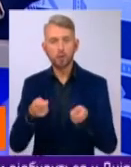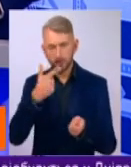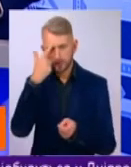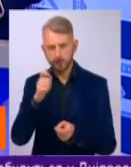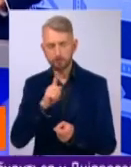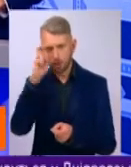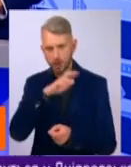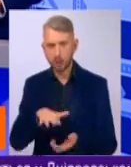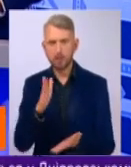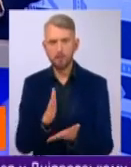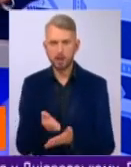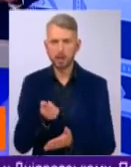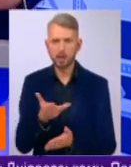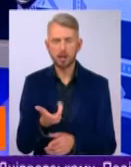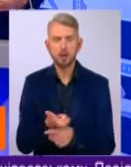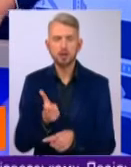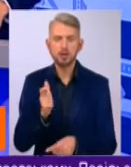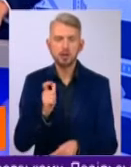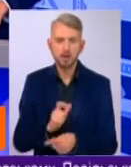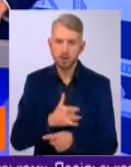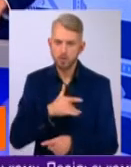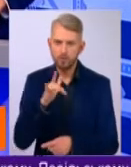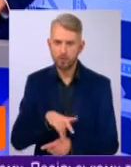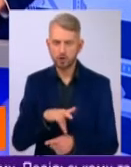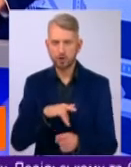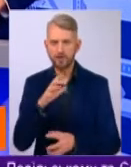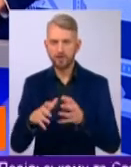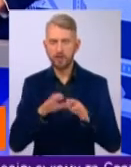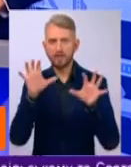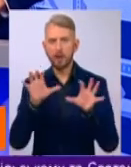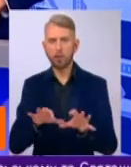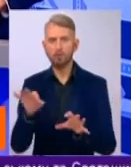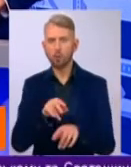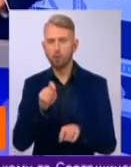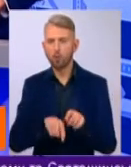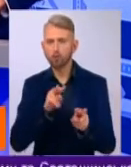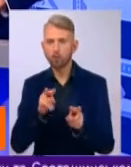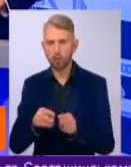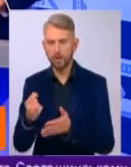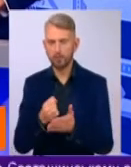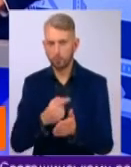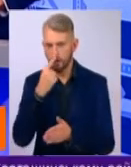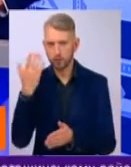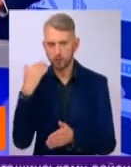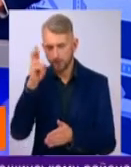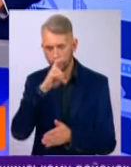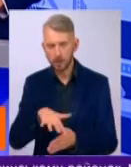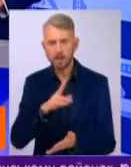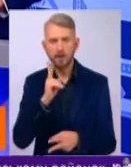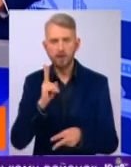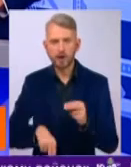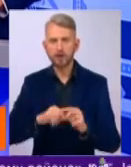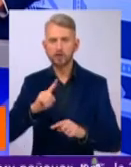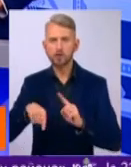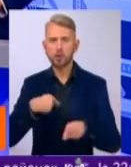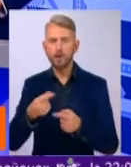країна має кілька найсуворіших у світі законів про контроль над зброєю. Нещодавно в країні завершилася